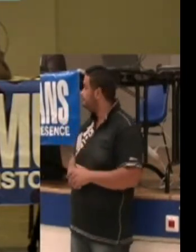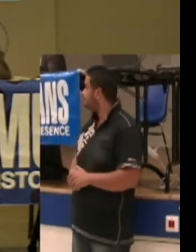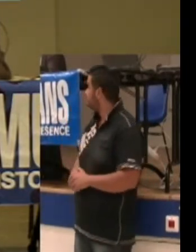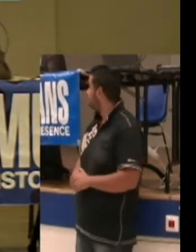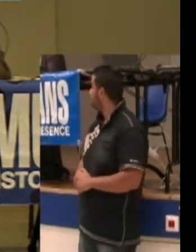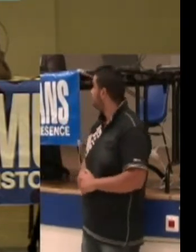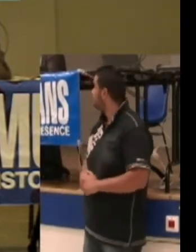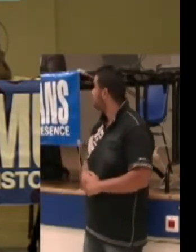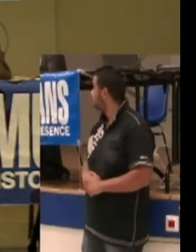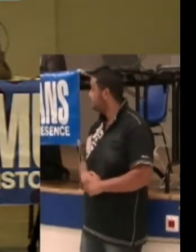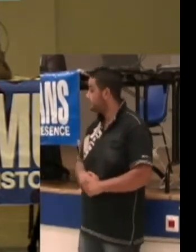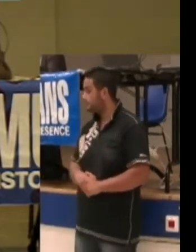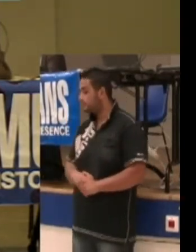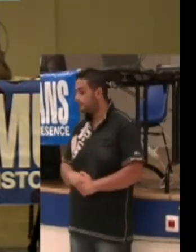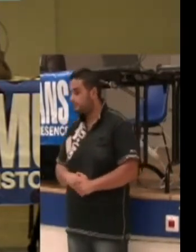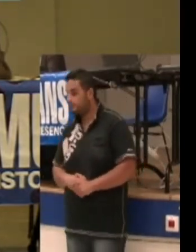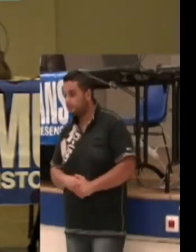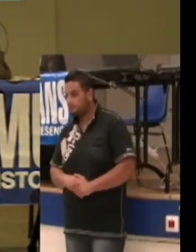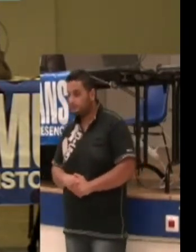Comment on l'a traduit?